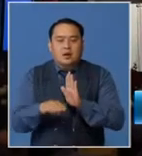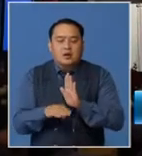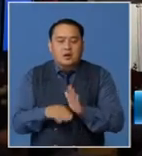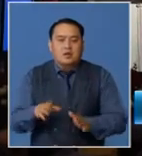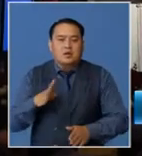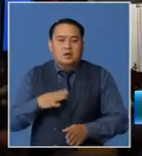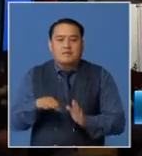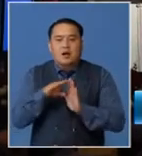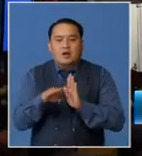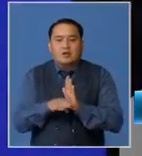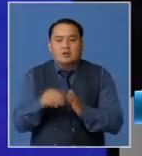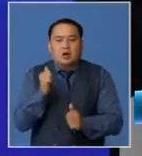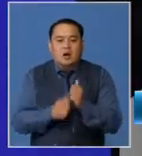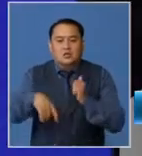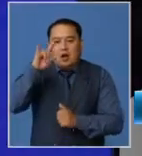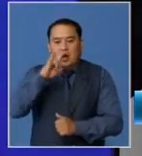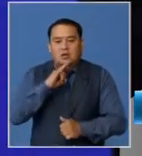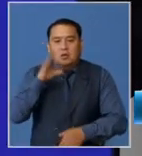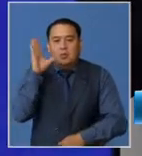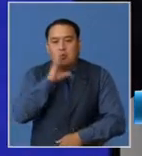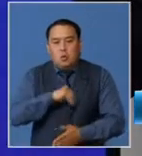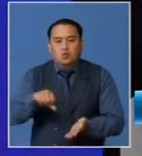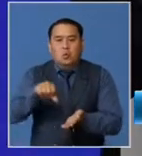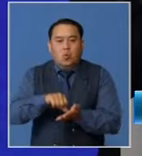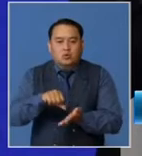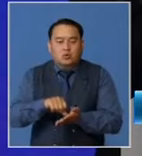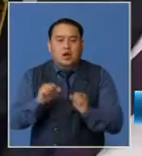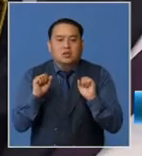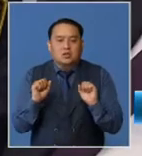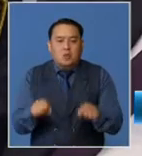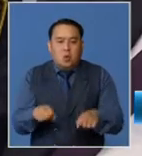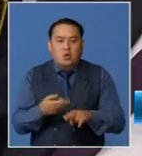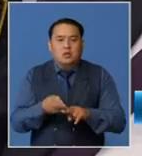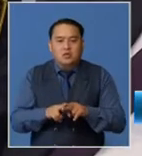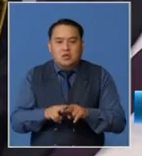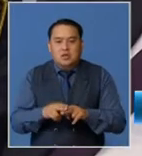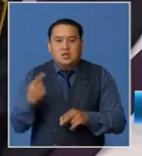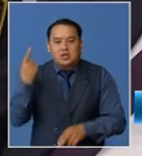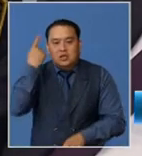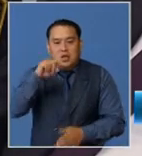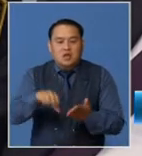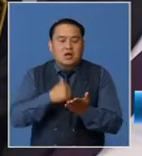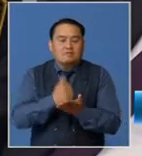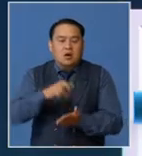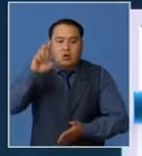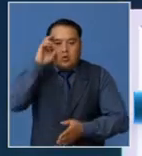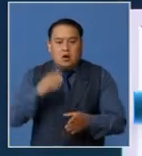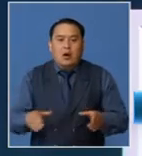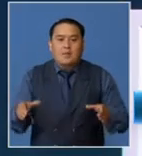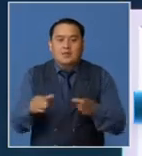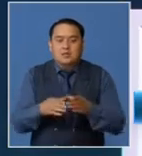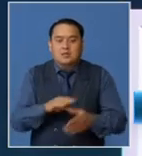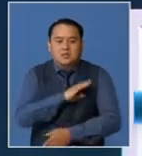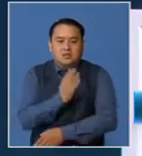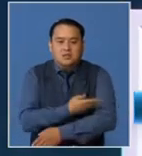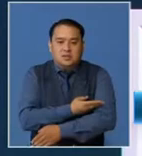Она выстроена так, что каждый казахстанец может принять в ней участие. Именно эта идея Эльбасы по объединению сил